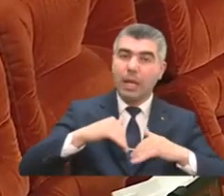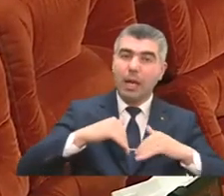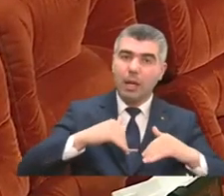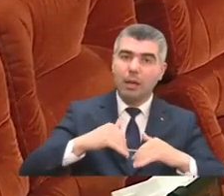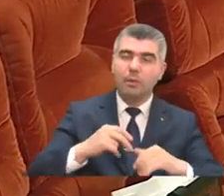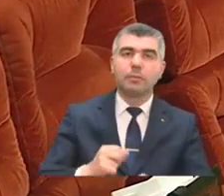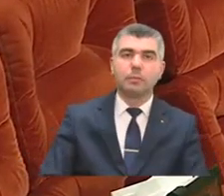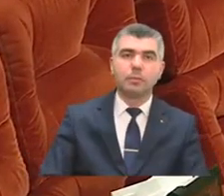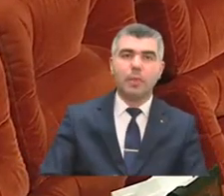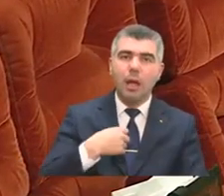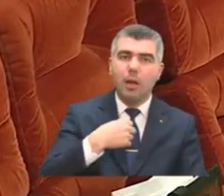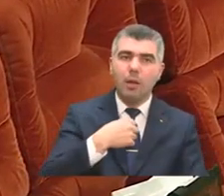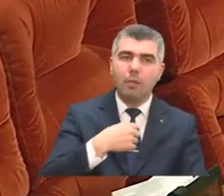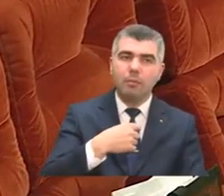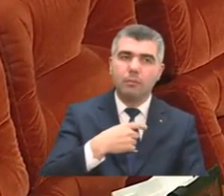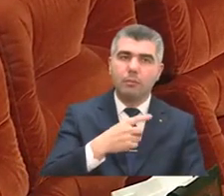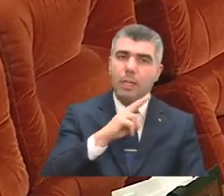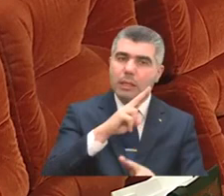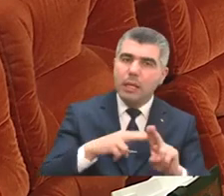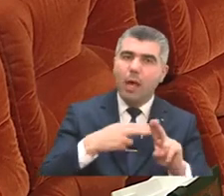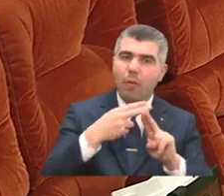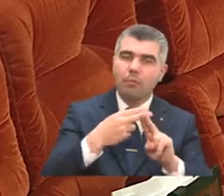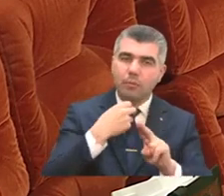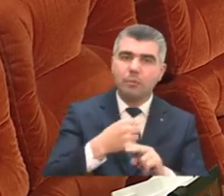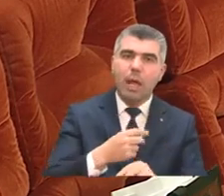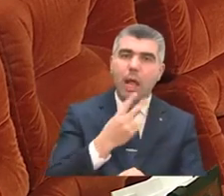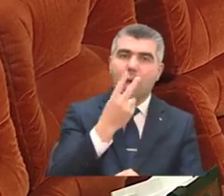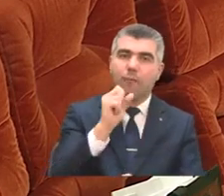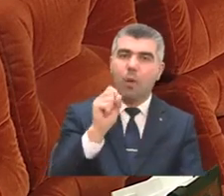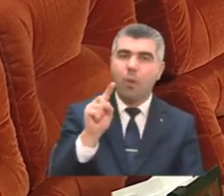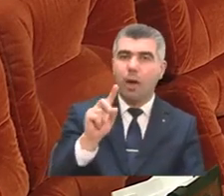ونعطي بعض المؤشرات. في سنة 2021